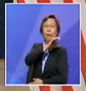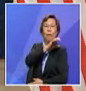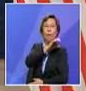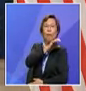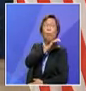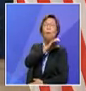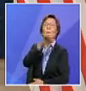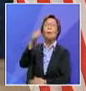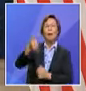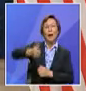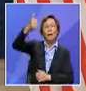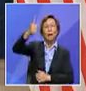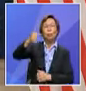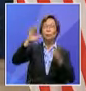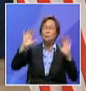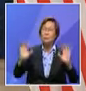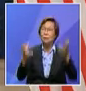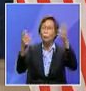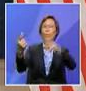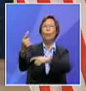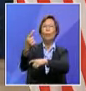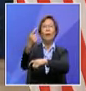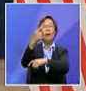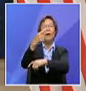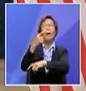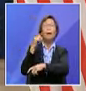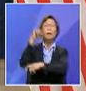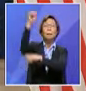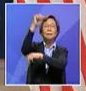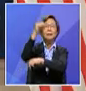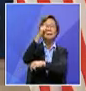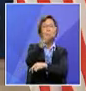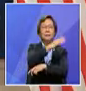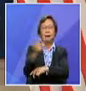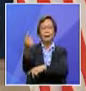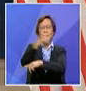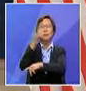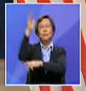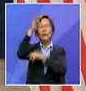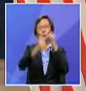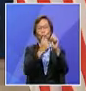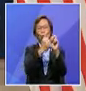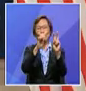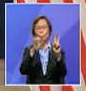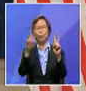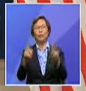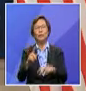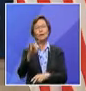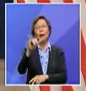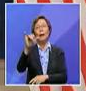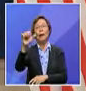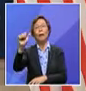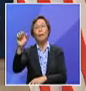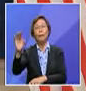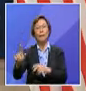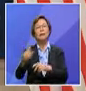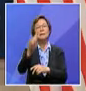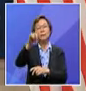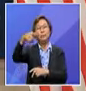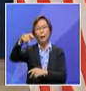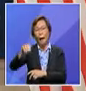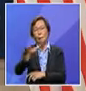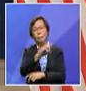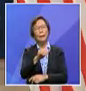Hari Kebangsaan dan Hari Malaysia 2021. Yang Amat Berhormat Timbalan Perdana Menteri dan